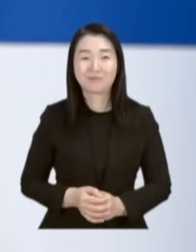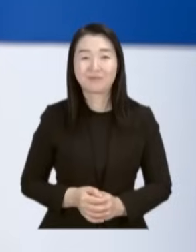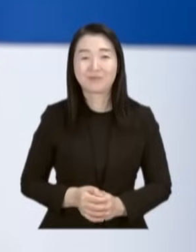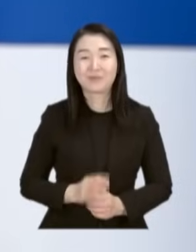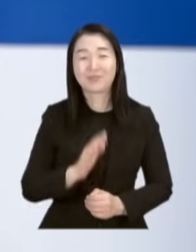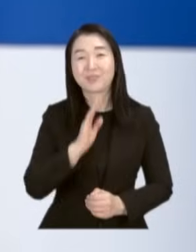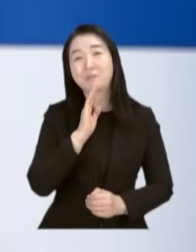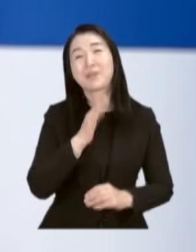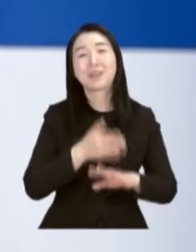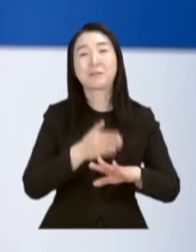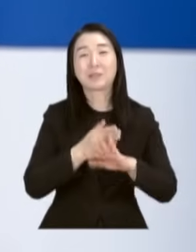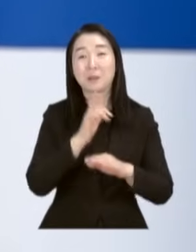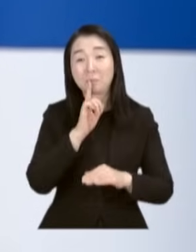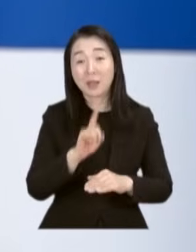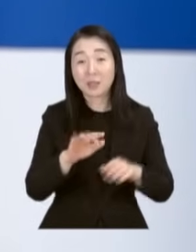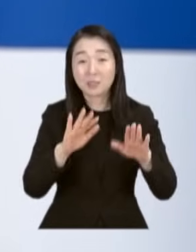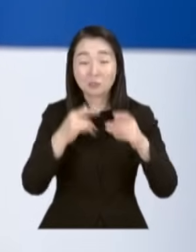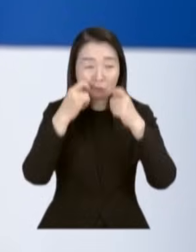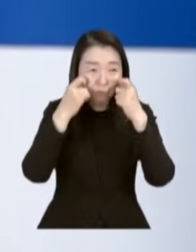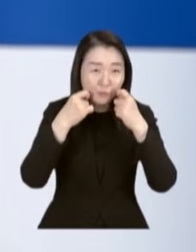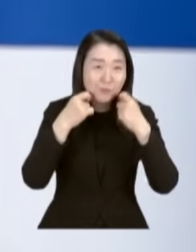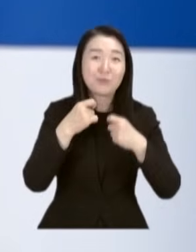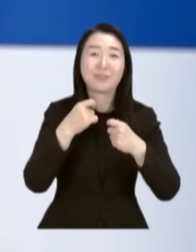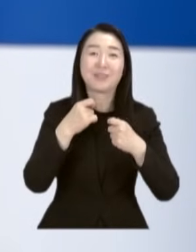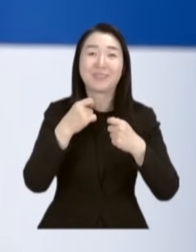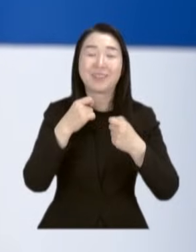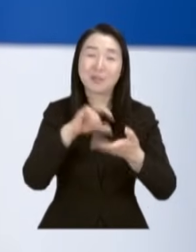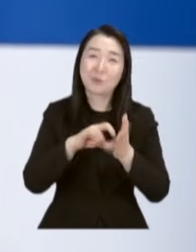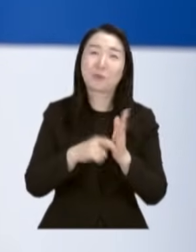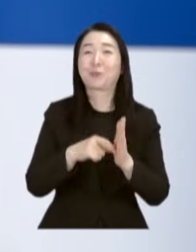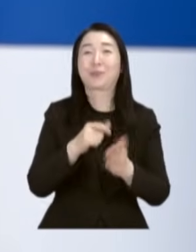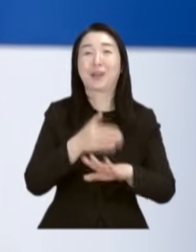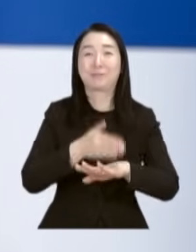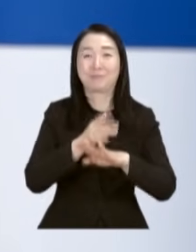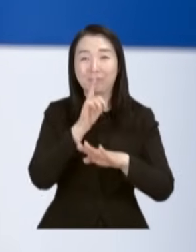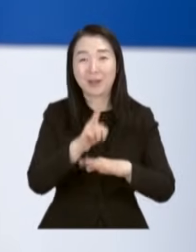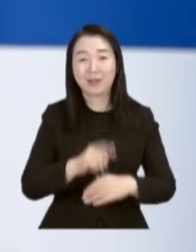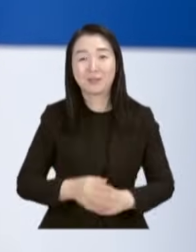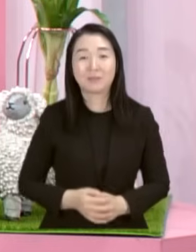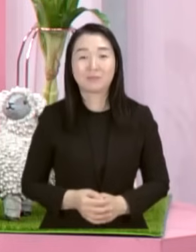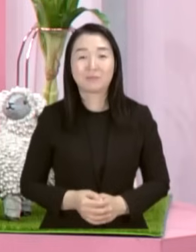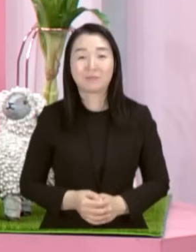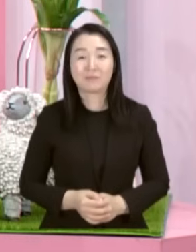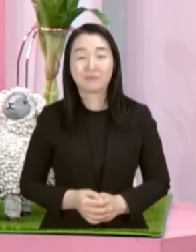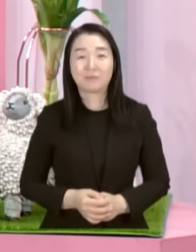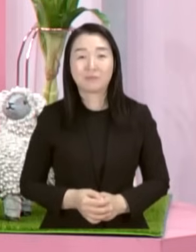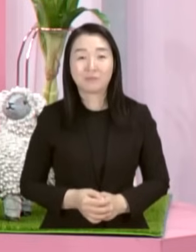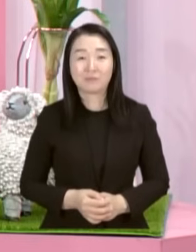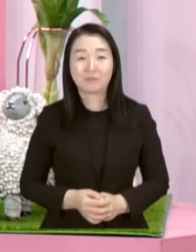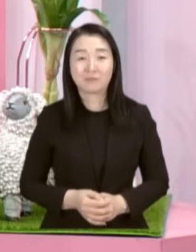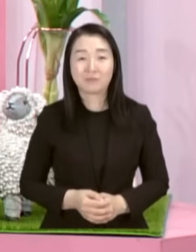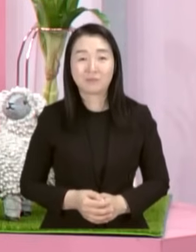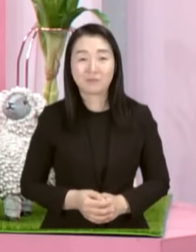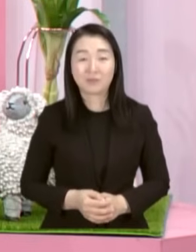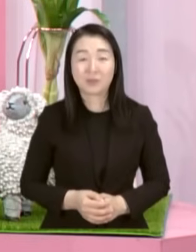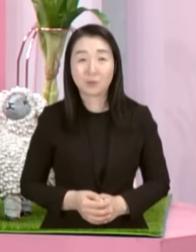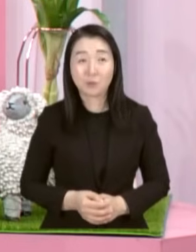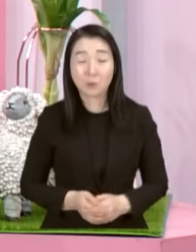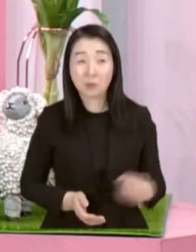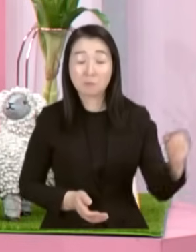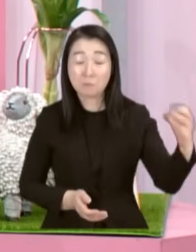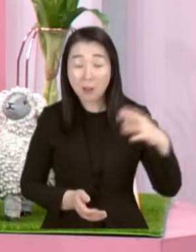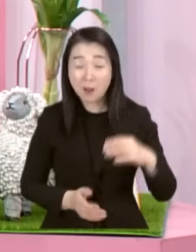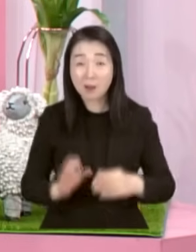너무 감사해. 지금도 눈물나게 감사하고. 아~ 이 얘기를 우리 CTS 감회장님이 들은 거예요.